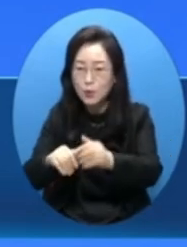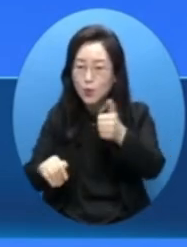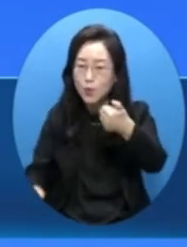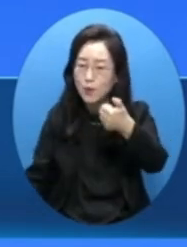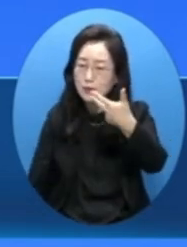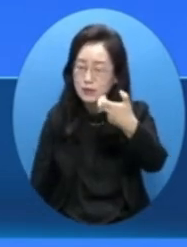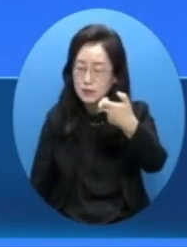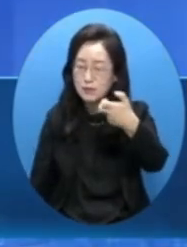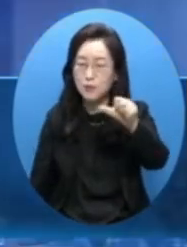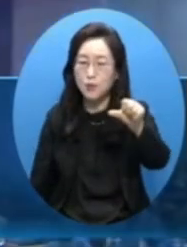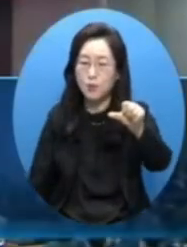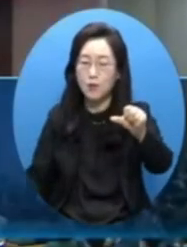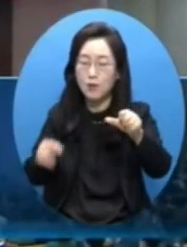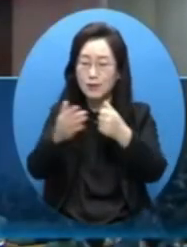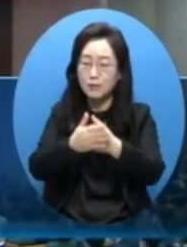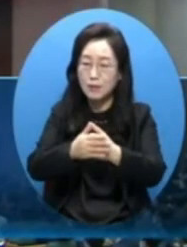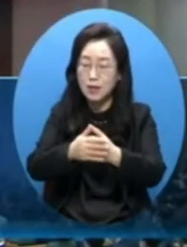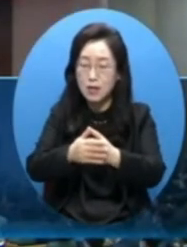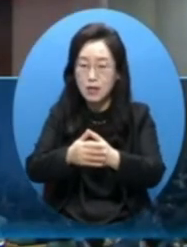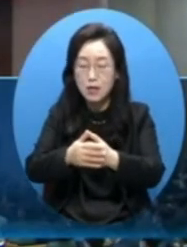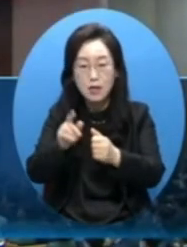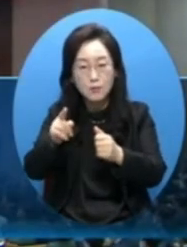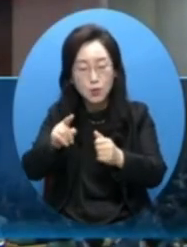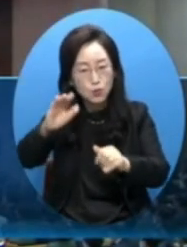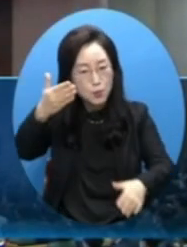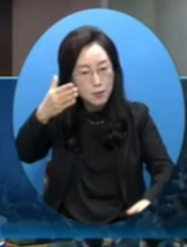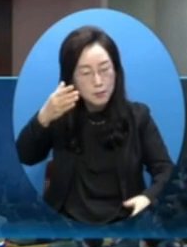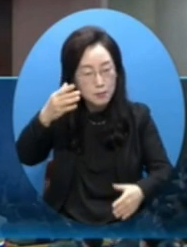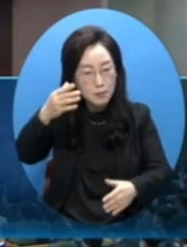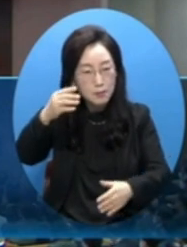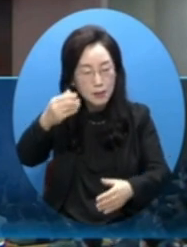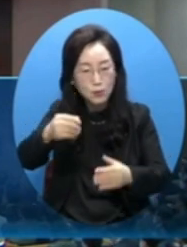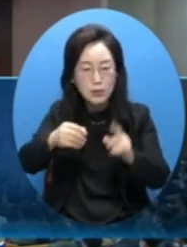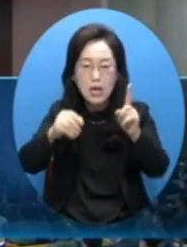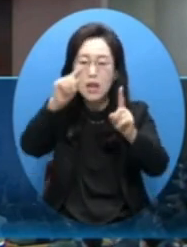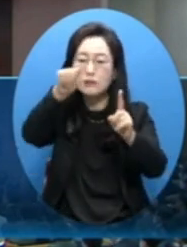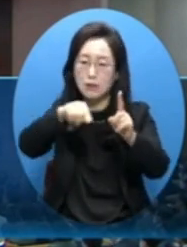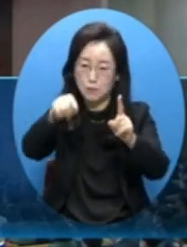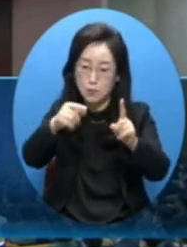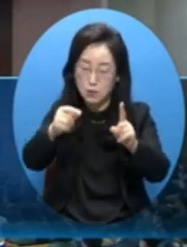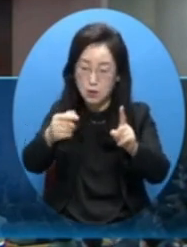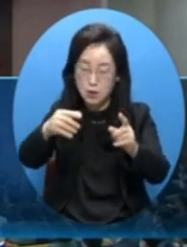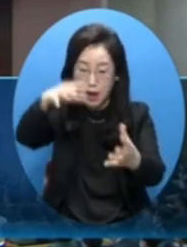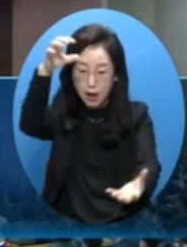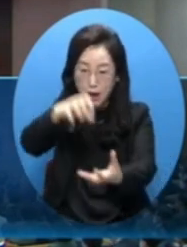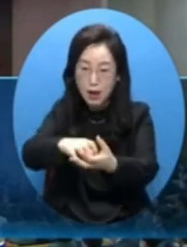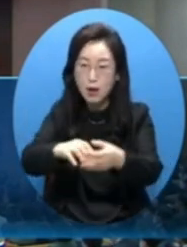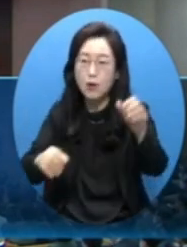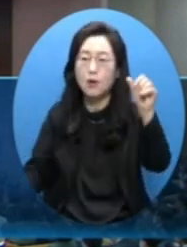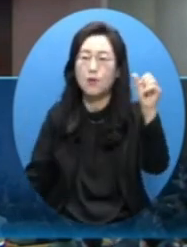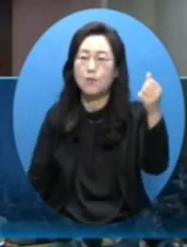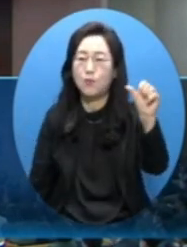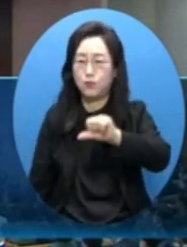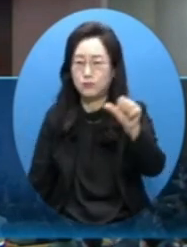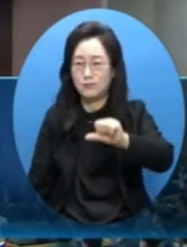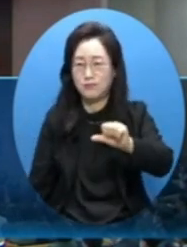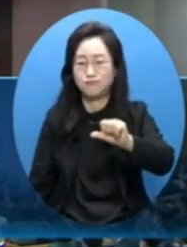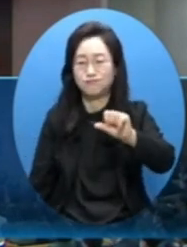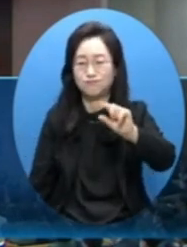1g에 900만 원씩 돼 가지고 약 5175만 원 정도 되는이 금을 훔쳐서 자기